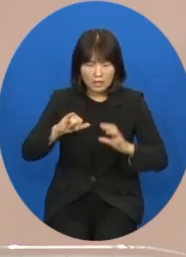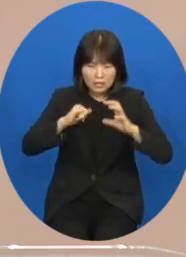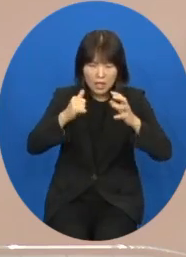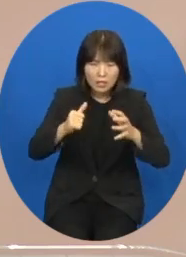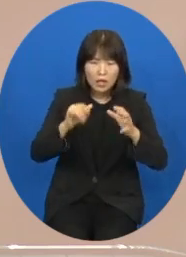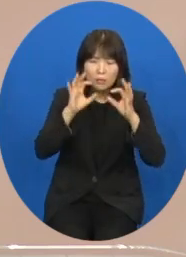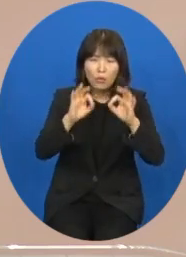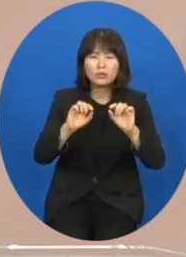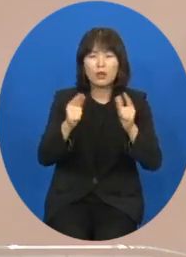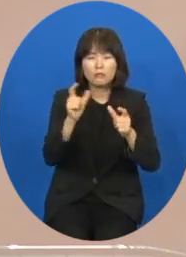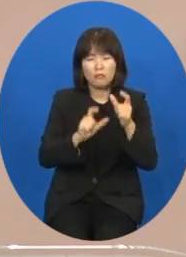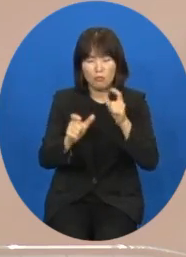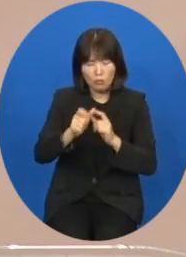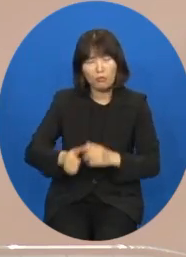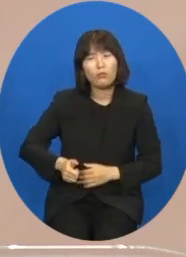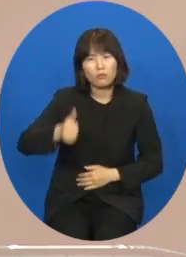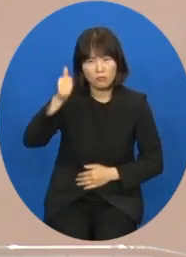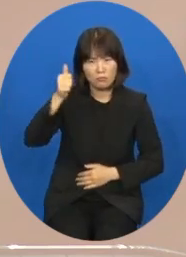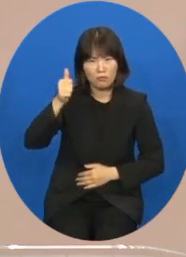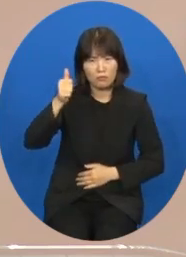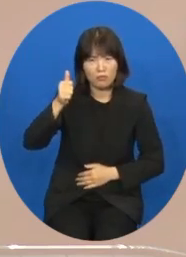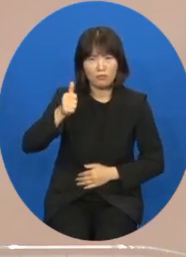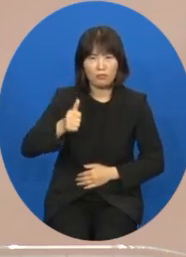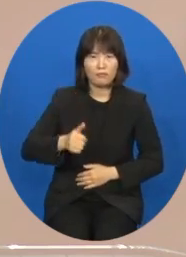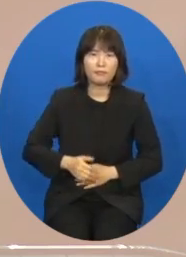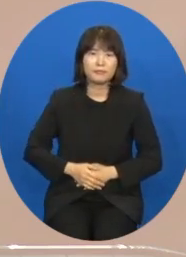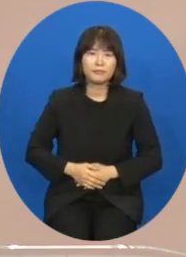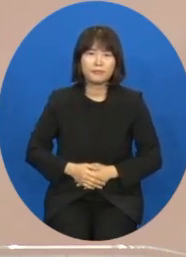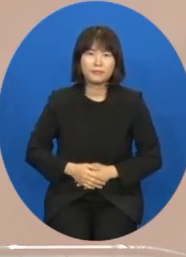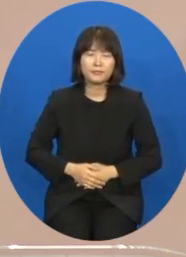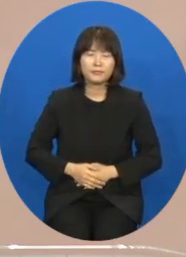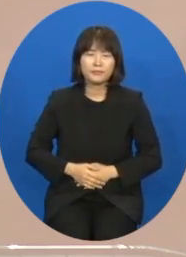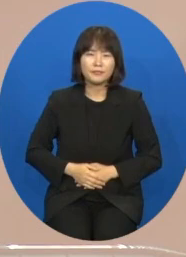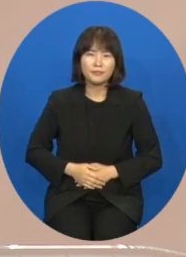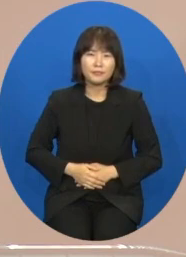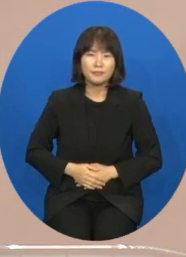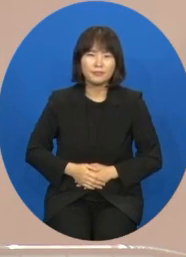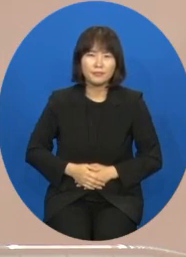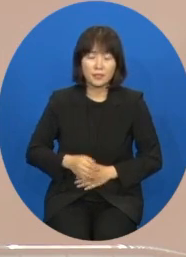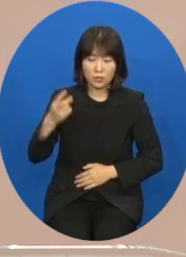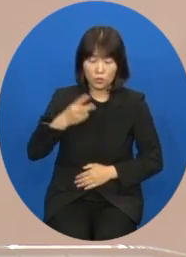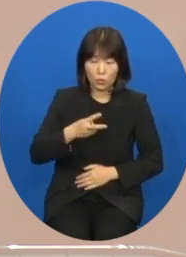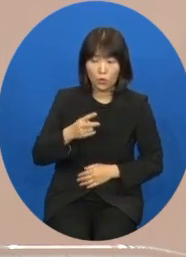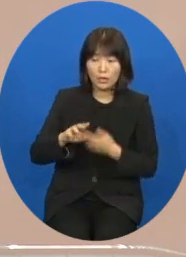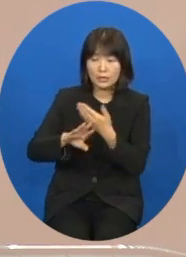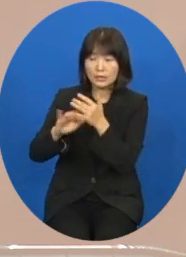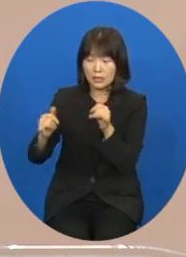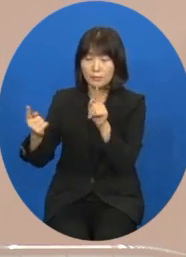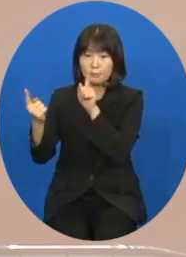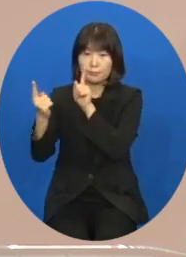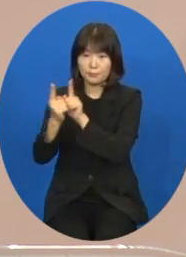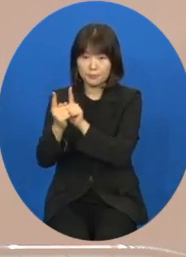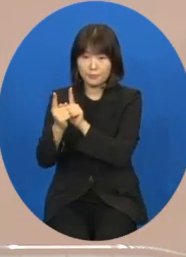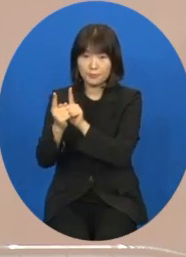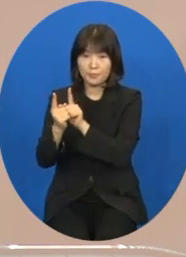세상을 보지 말았어야 했습니다. 또 한 사람을 만났는데